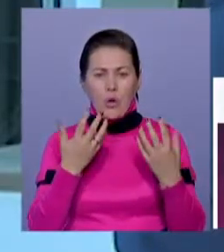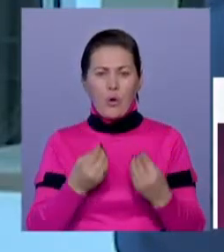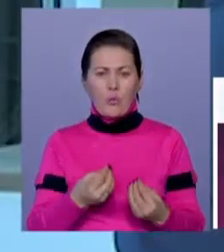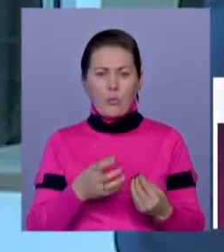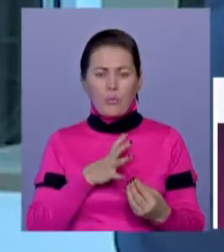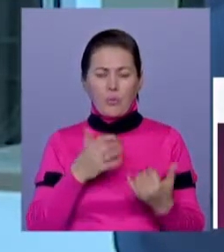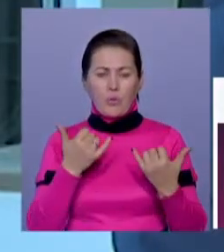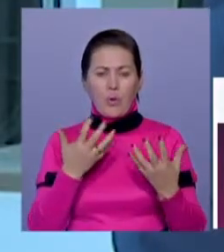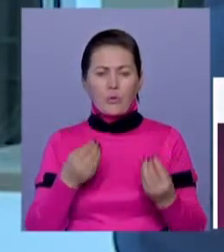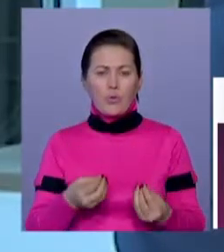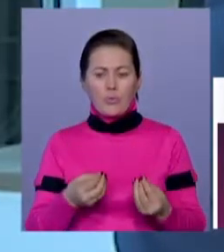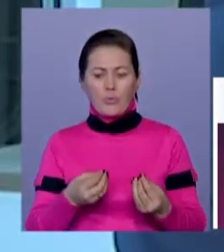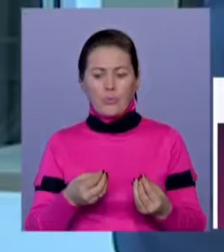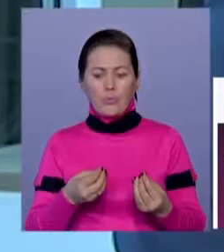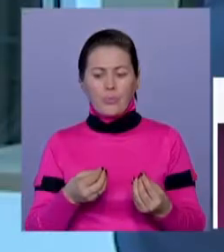бүгінгі күні